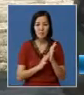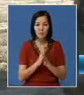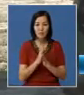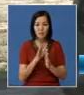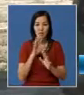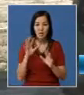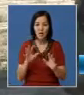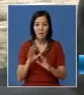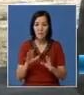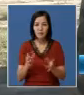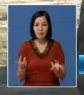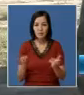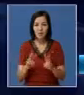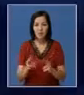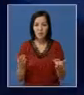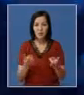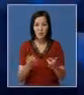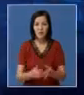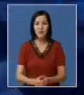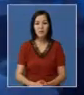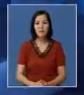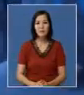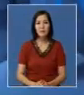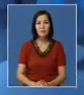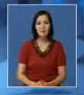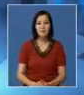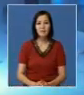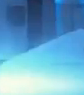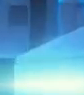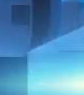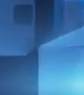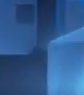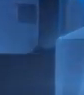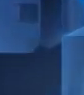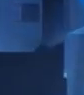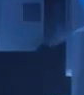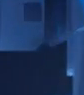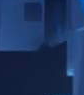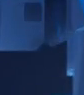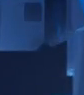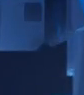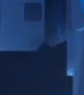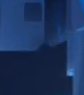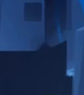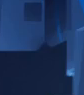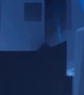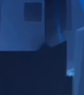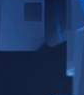аман сақталатынына кепіл болмақ. Ботагөз Бейсенбай, Ерболат Антелов, Жетісу телеарнасы.